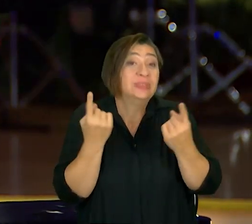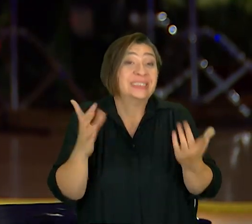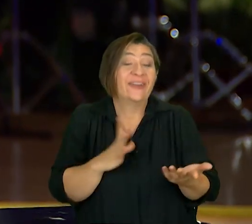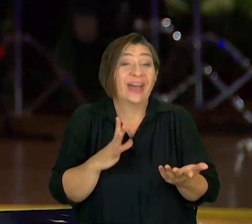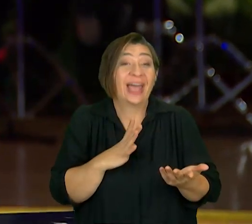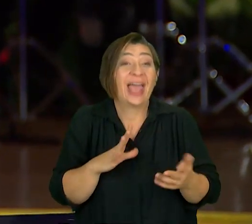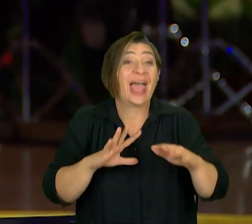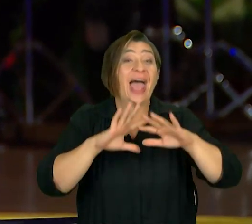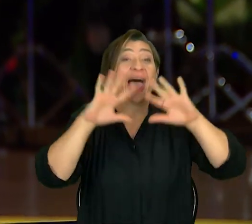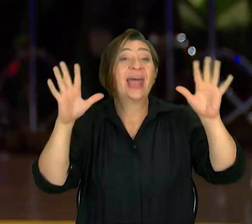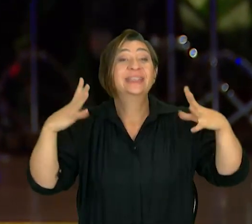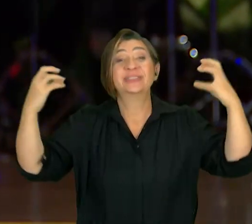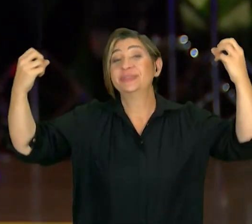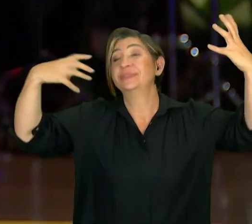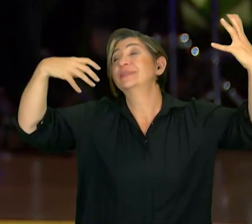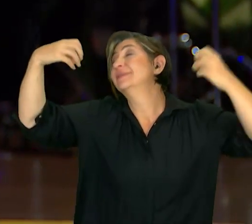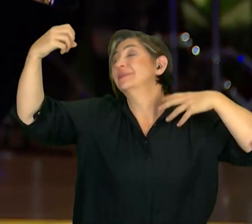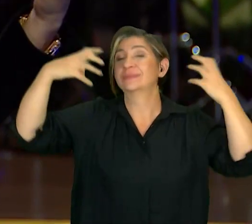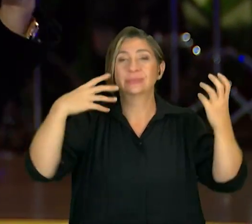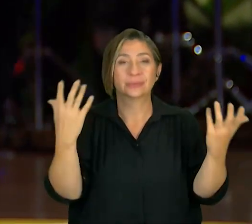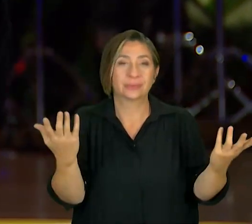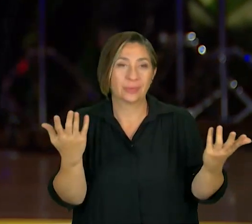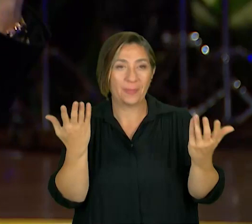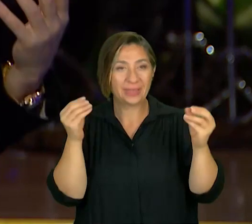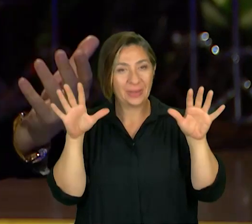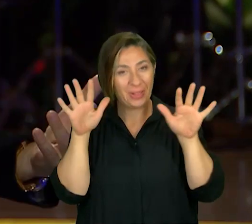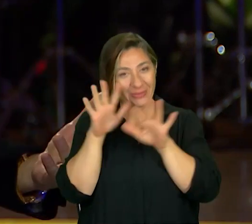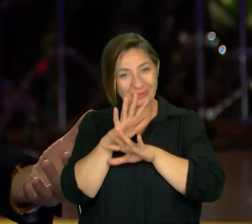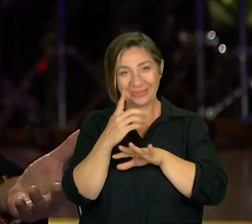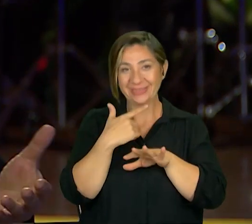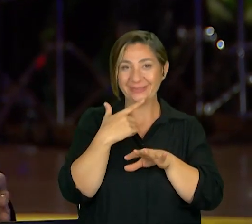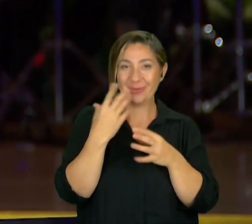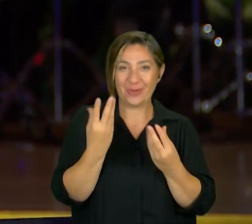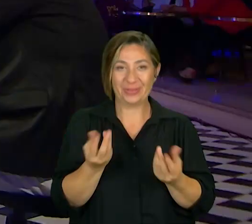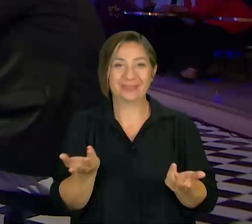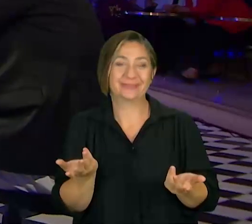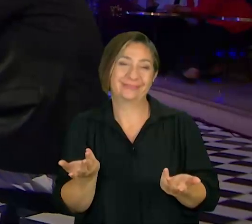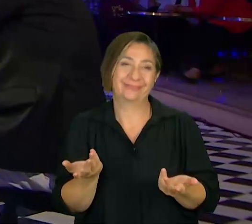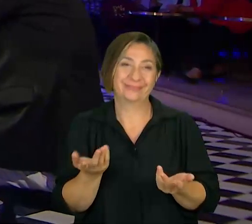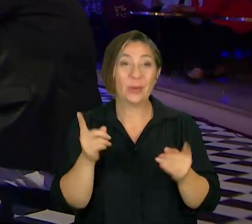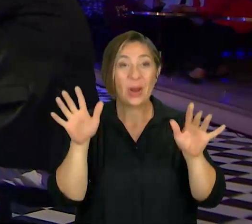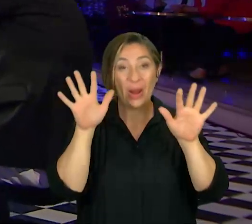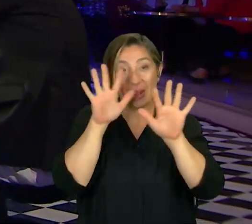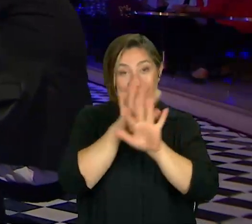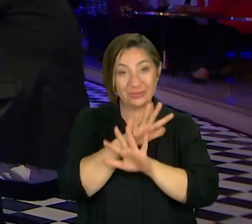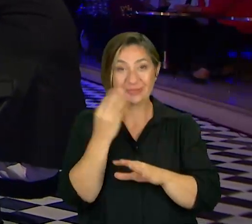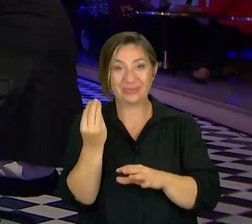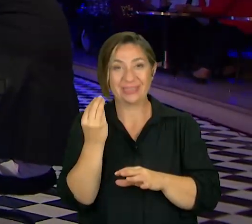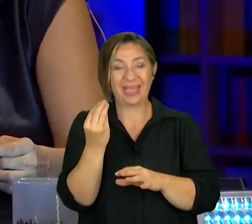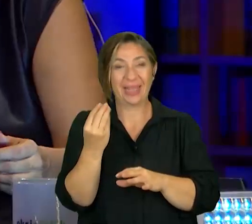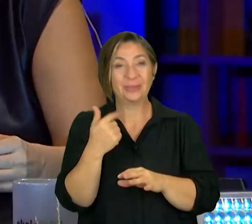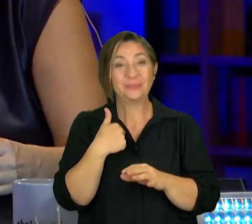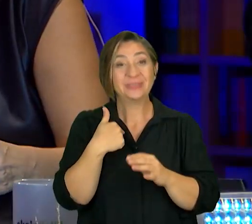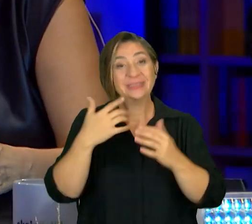var. Her taraftan bana ışık gelsin. Len biraz loş ol, bir tatlı ol, bir şekil ol yani. Evet, ha. O loşluk güzel. Bizim